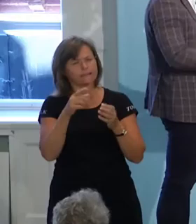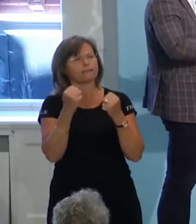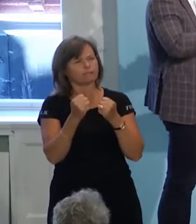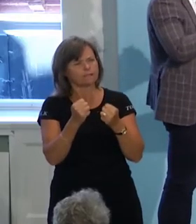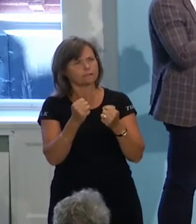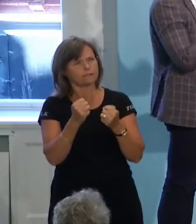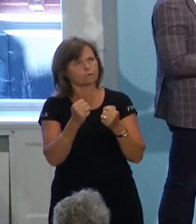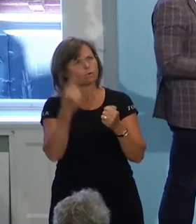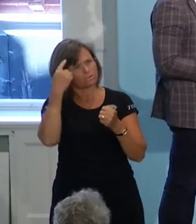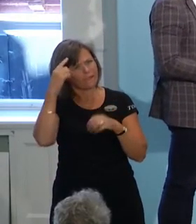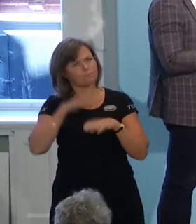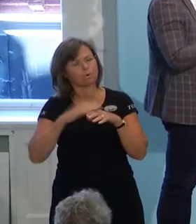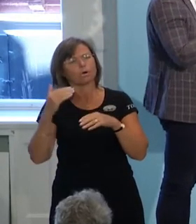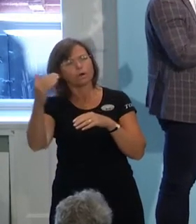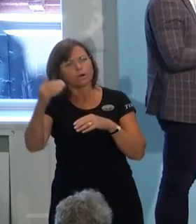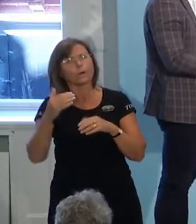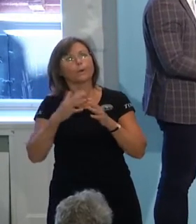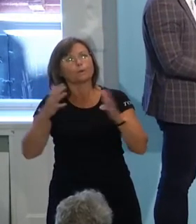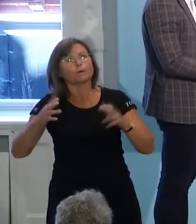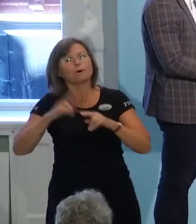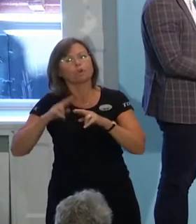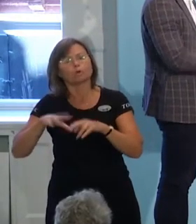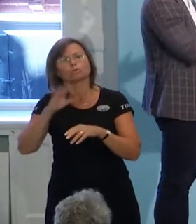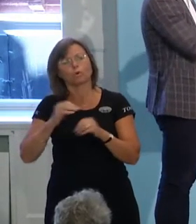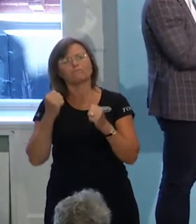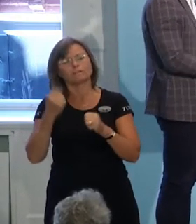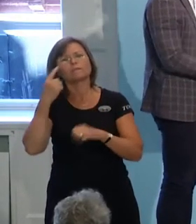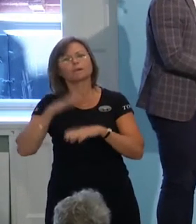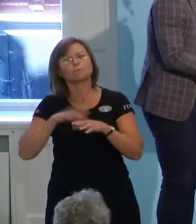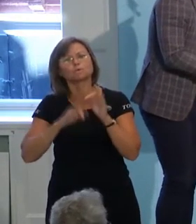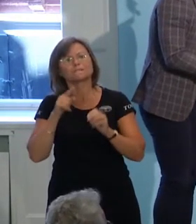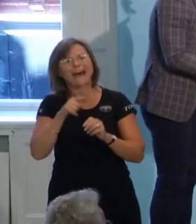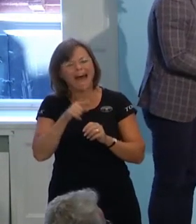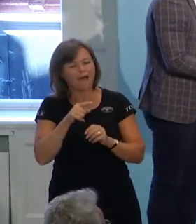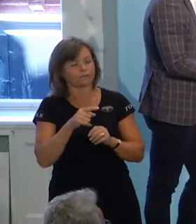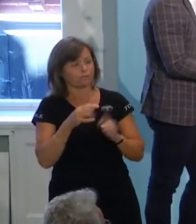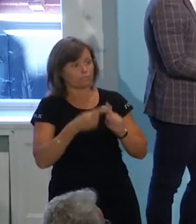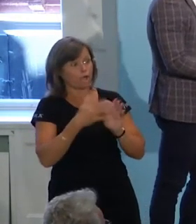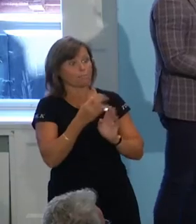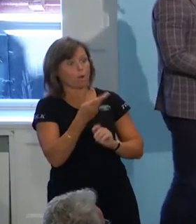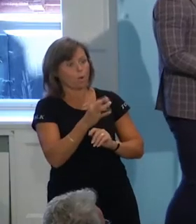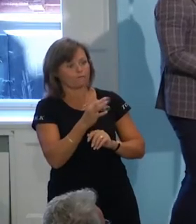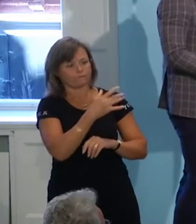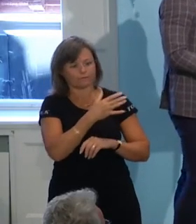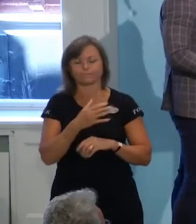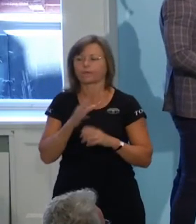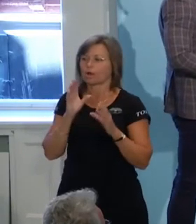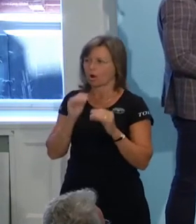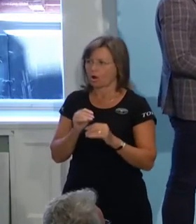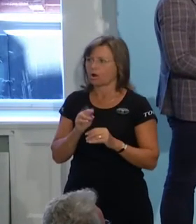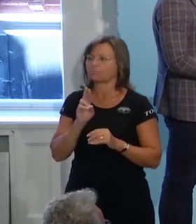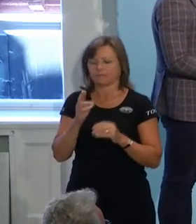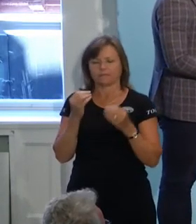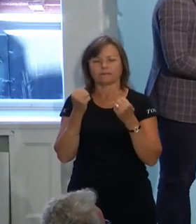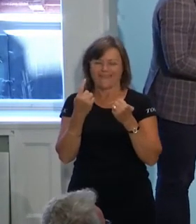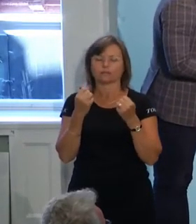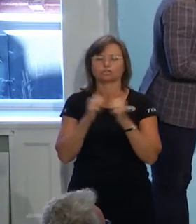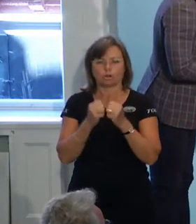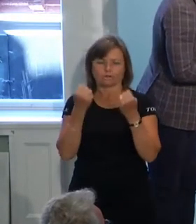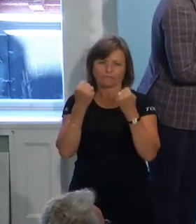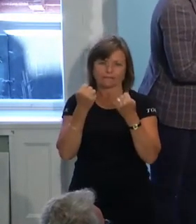i framtiden? Om man nu ska titta på utökade mandat så är det viktigt att tänka på just det här. Vi kan väl börja med Ulf. Ja, alltså en viktig lärdom är